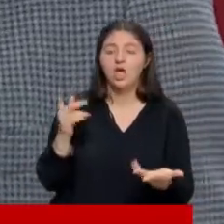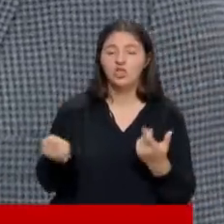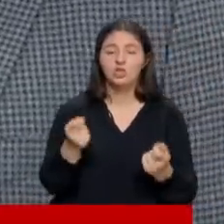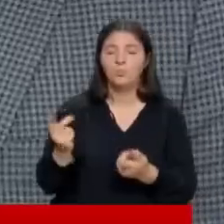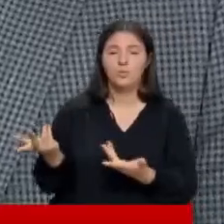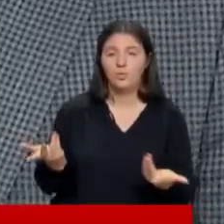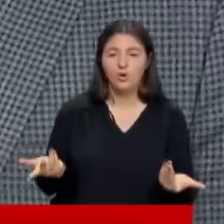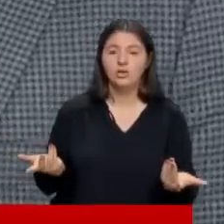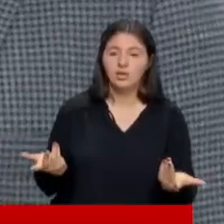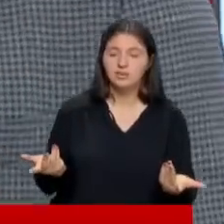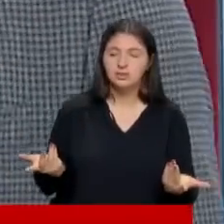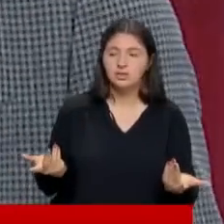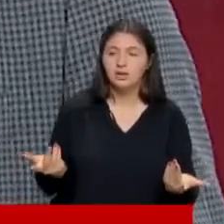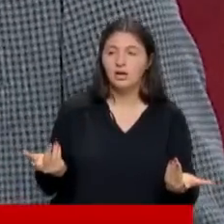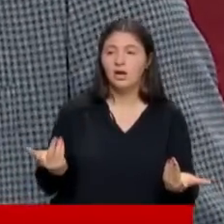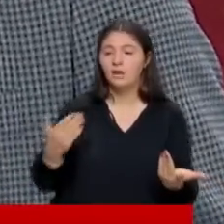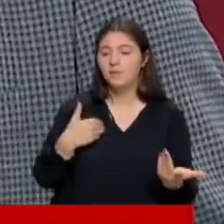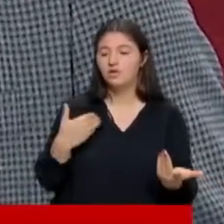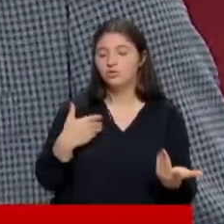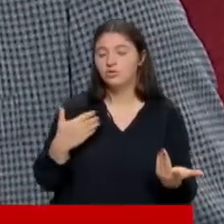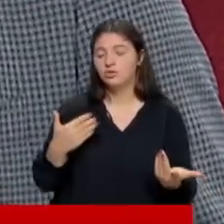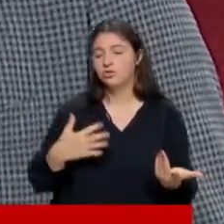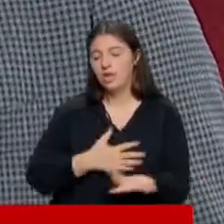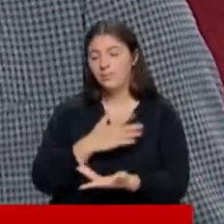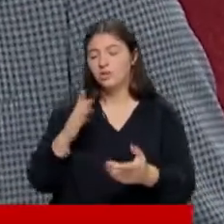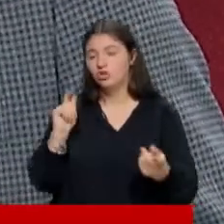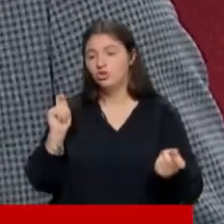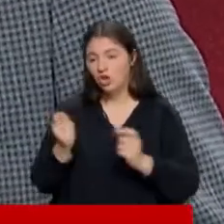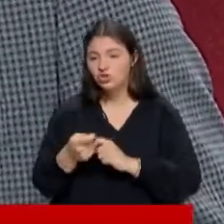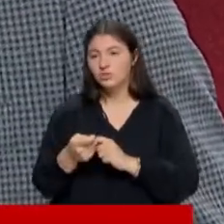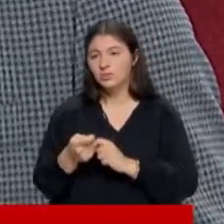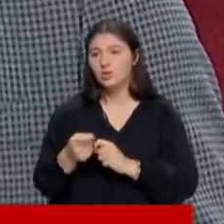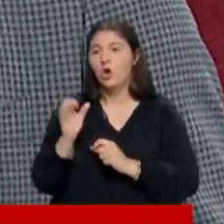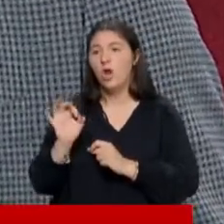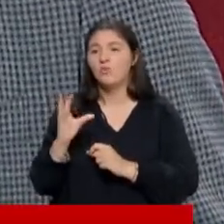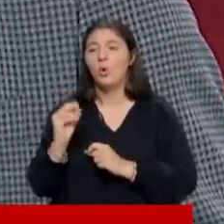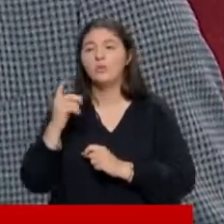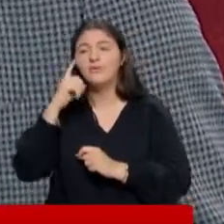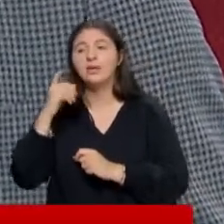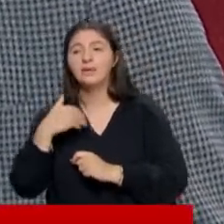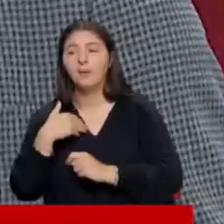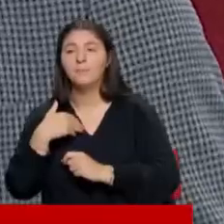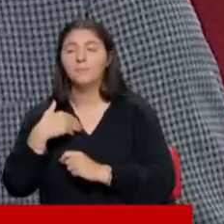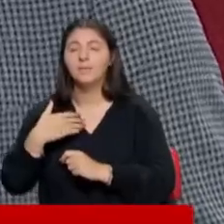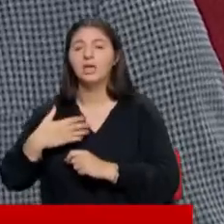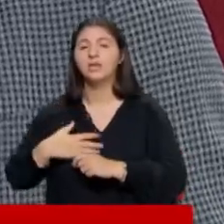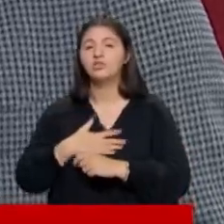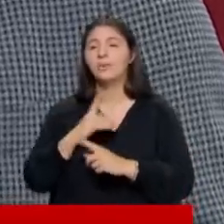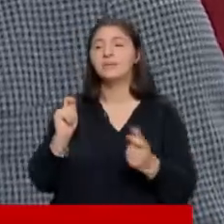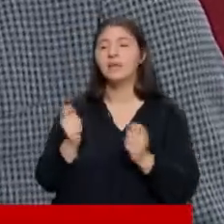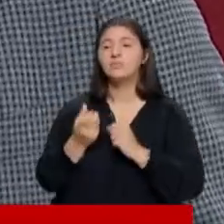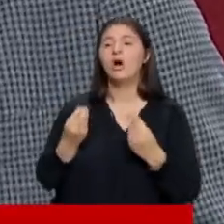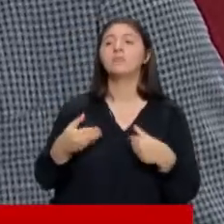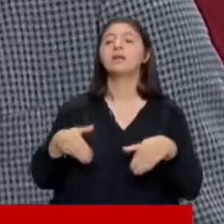hareket ediyorlar dolayısıyla da bence hp'deki değişimin önemli olduğu kanaatindeyim CHP'de bir